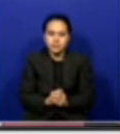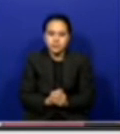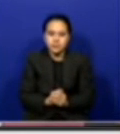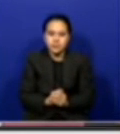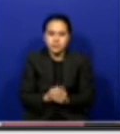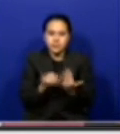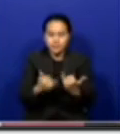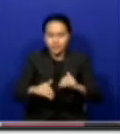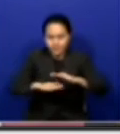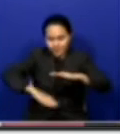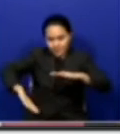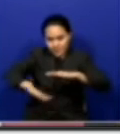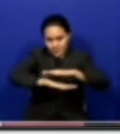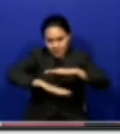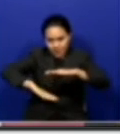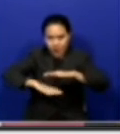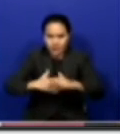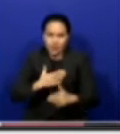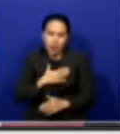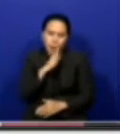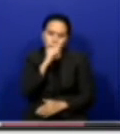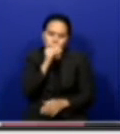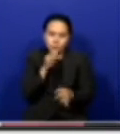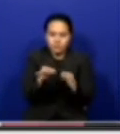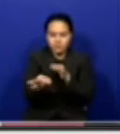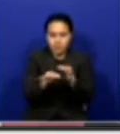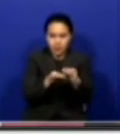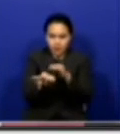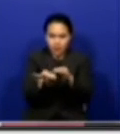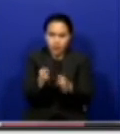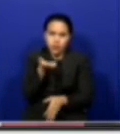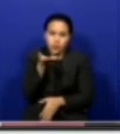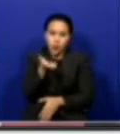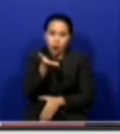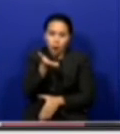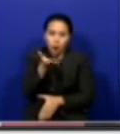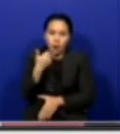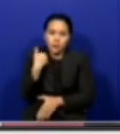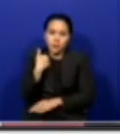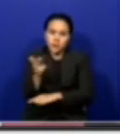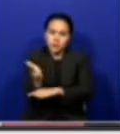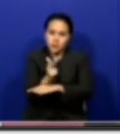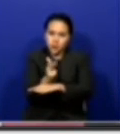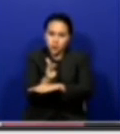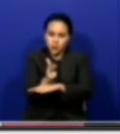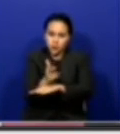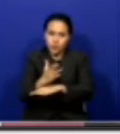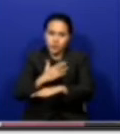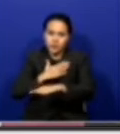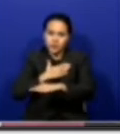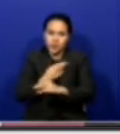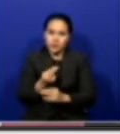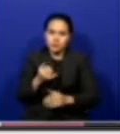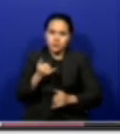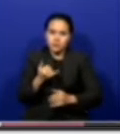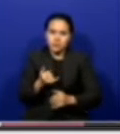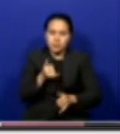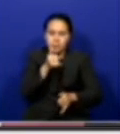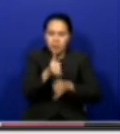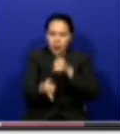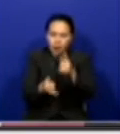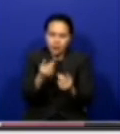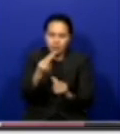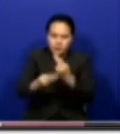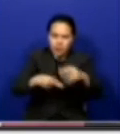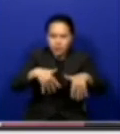ยืนยันในสิ่งที่ดิฉันได้อภิปรายดิฉันขออนุญาตเปิดคลิปที่ดิฉันได้ลงพื้นที่ไปพูดคุยกับพี่น้องประช